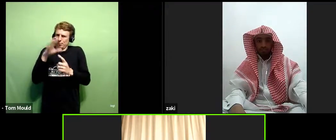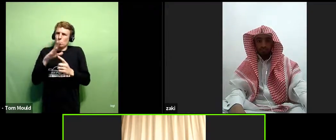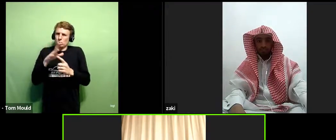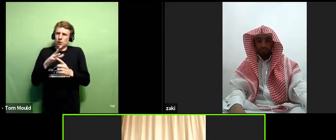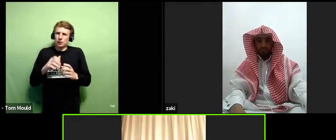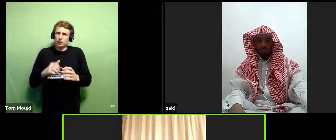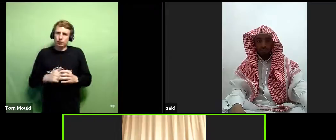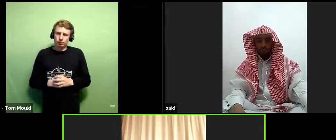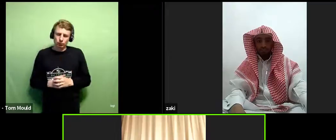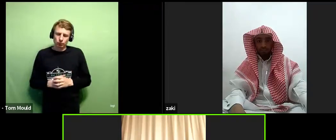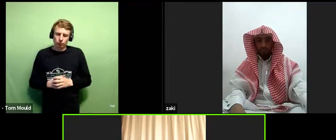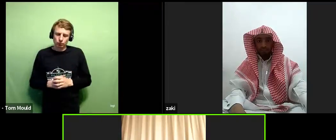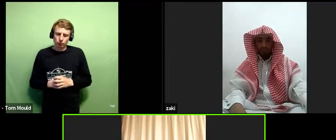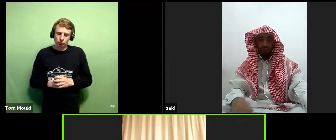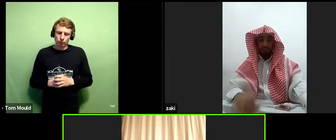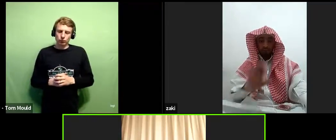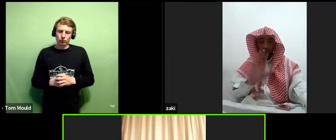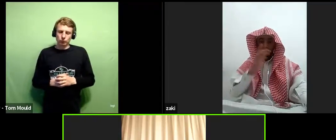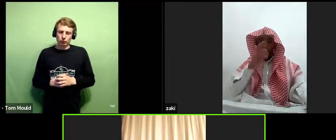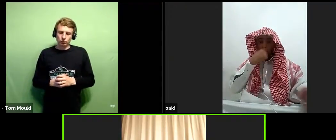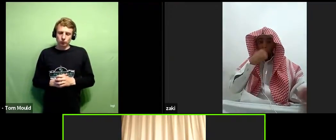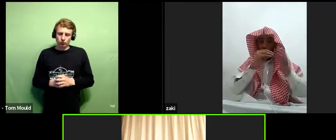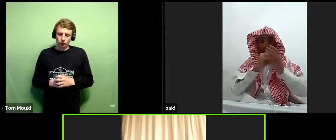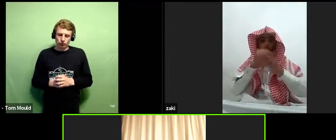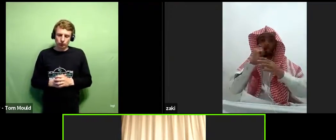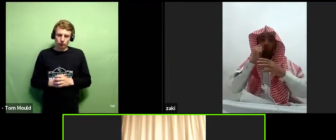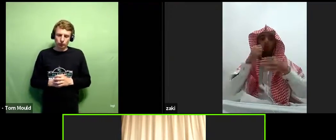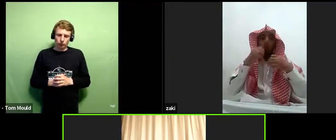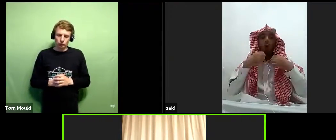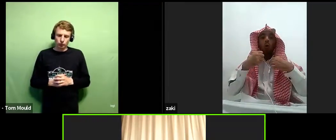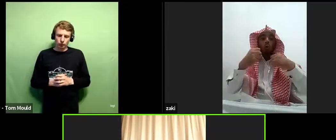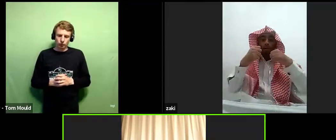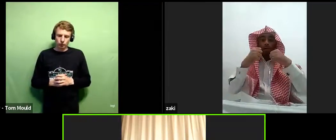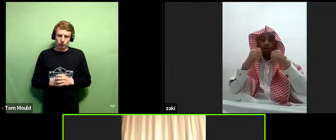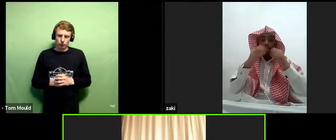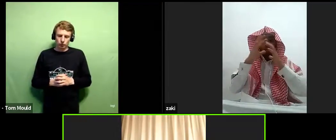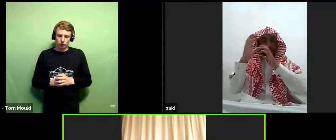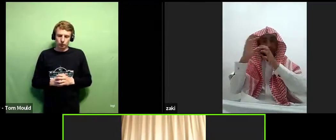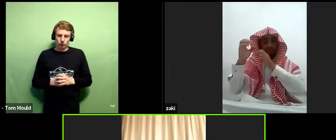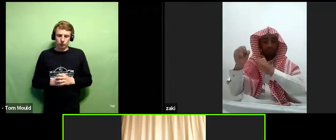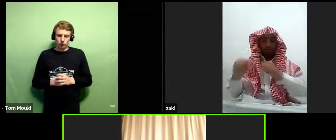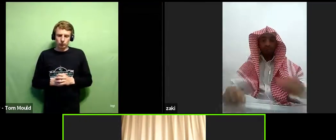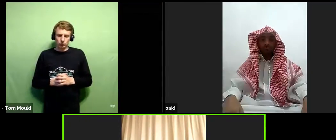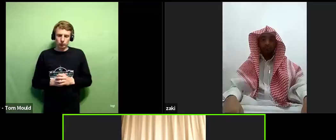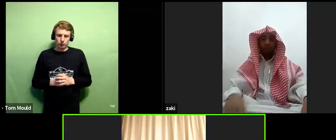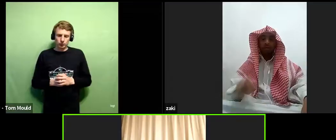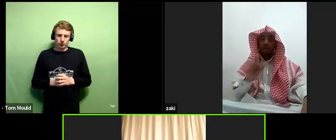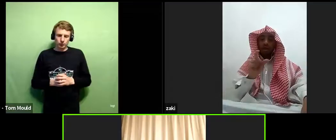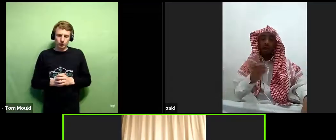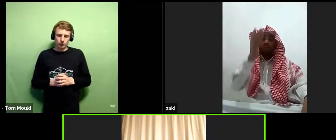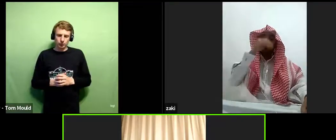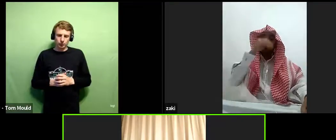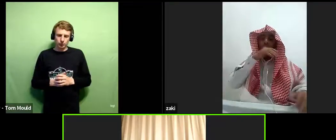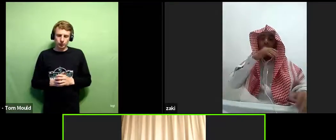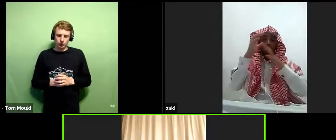أولا في حديث عمر بن الخطاب رضي الله تعالى عنه قال صلى الله عليه